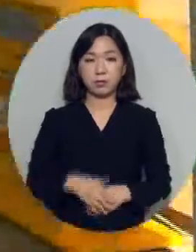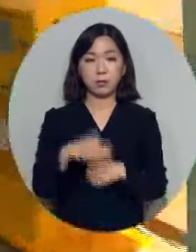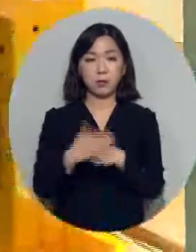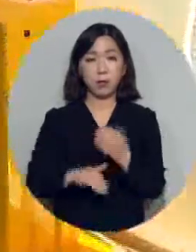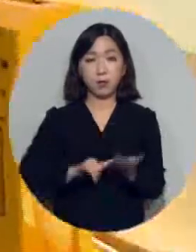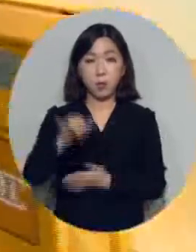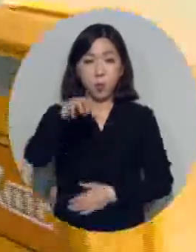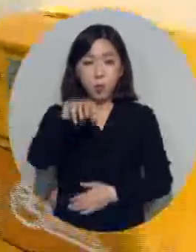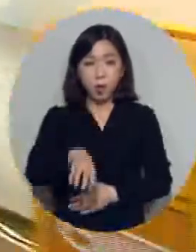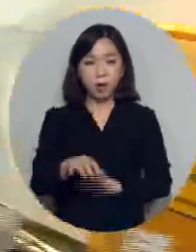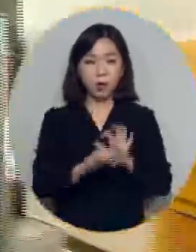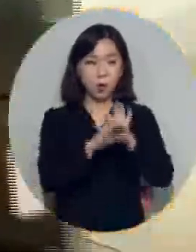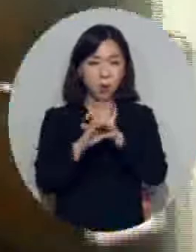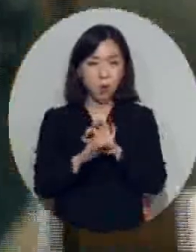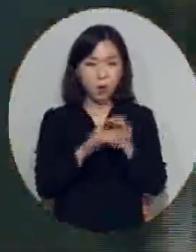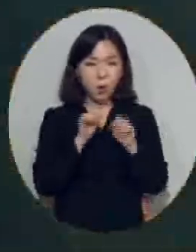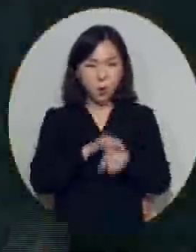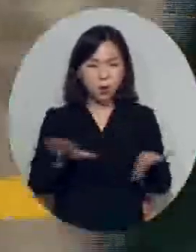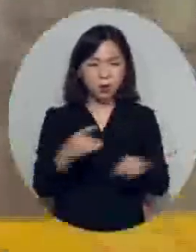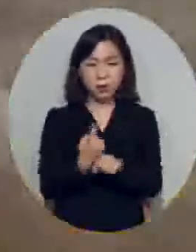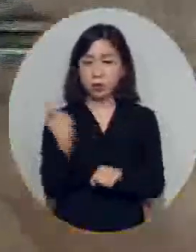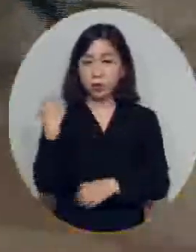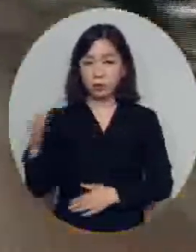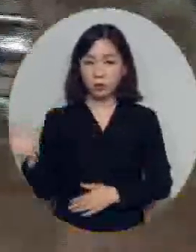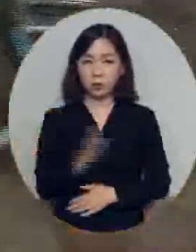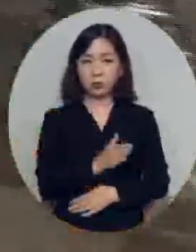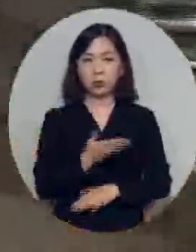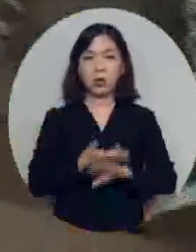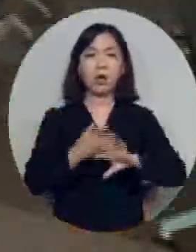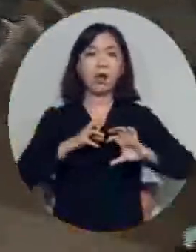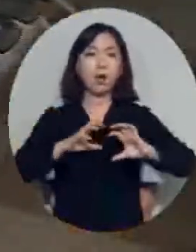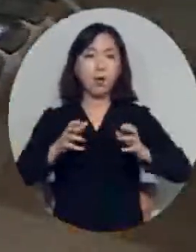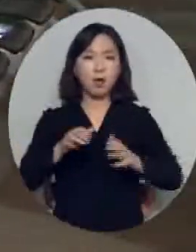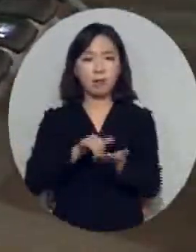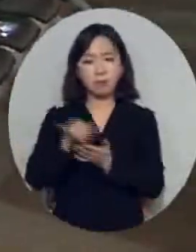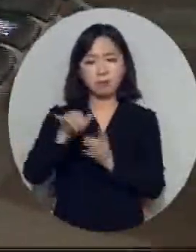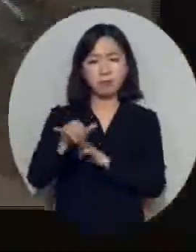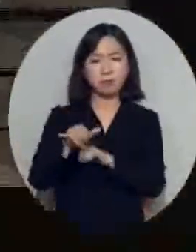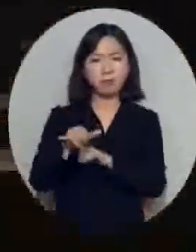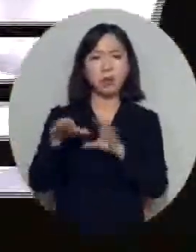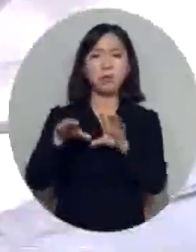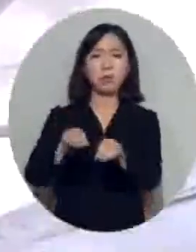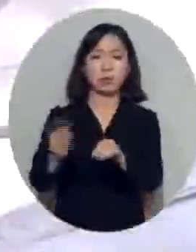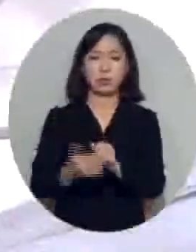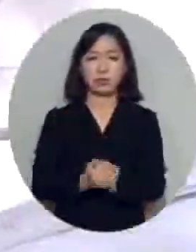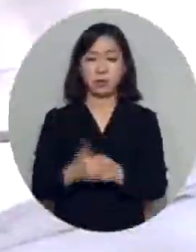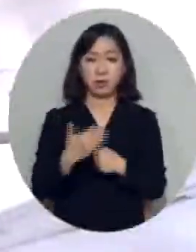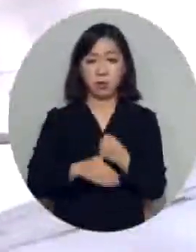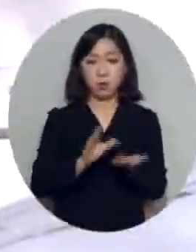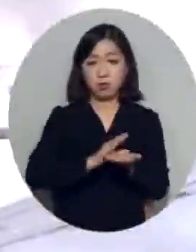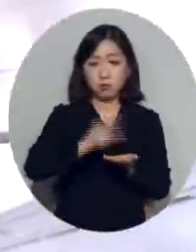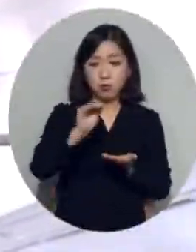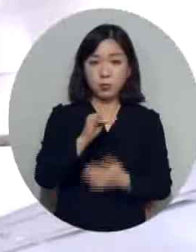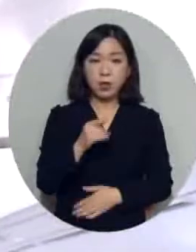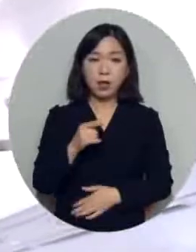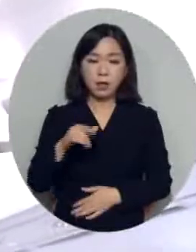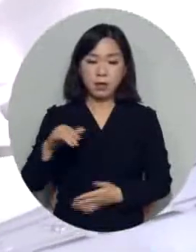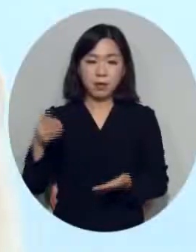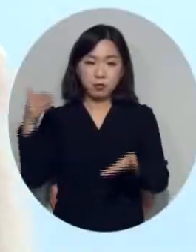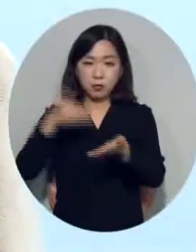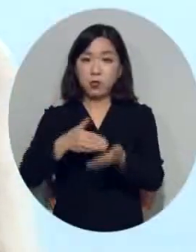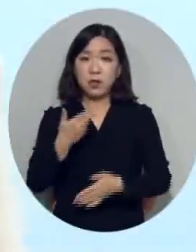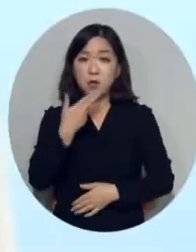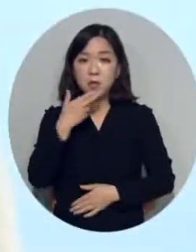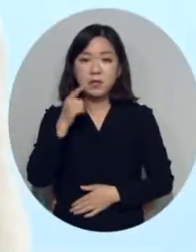대구 공항은 코로나19가 확산한 지난해부터 해외로 가는 하늘길이 꽉 막혔습니다. 대구에서 출발해 일본 상공을 지난